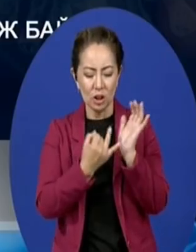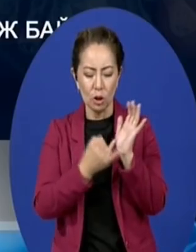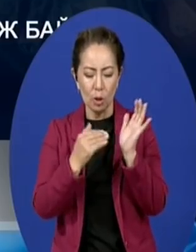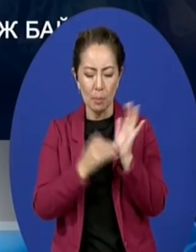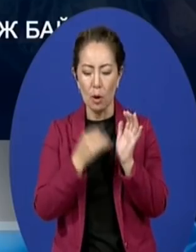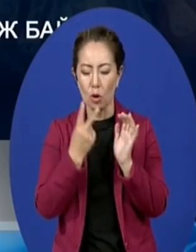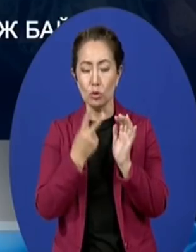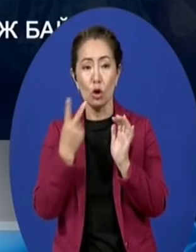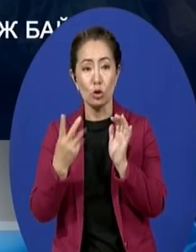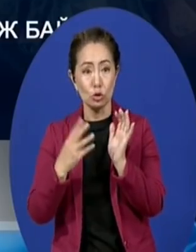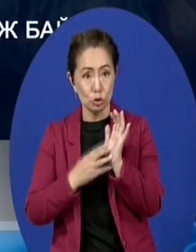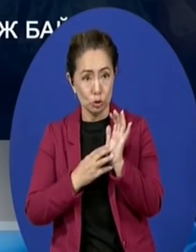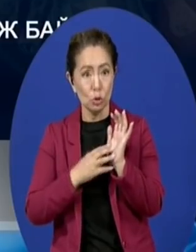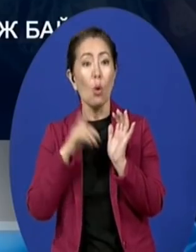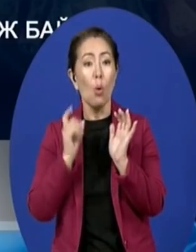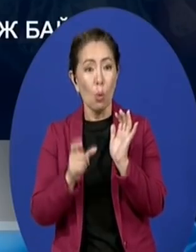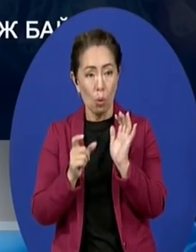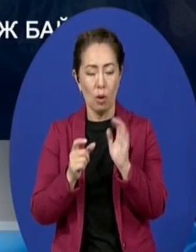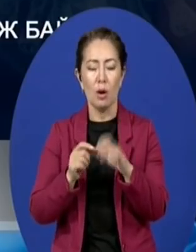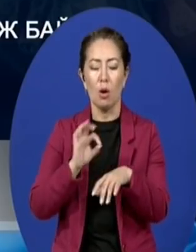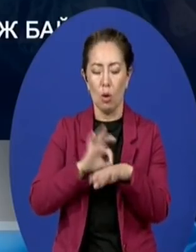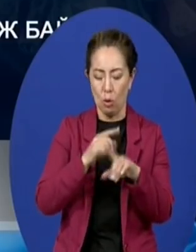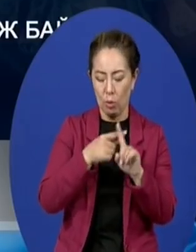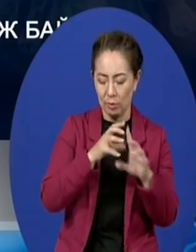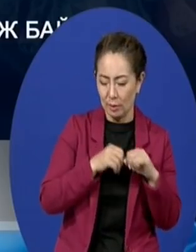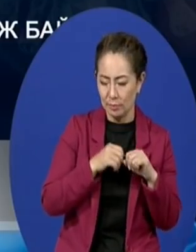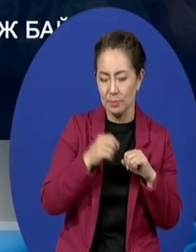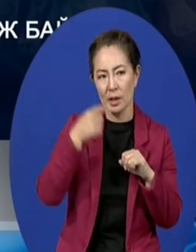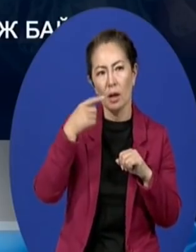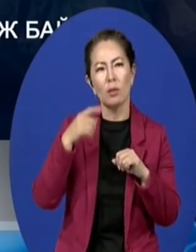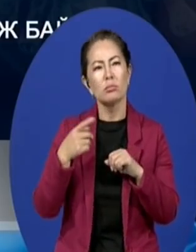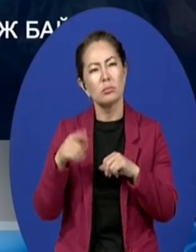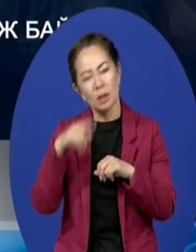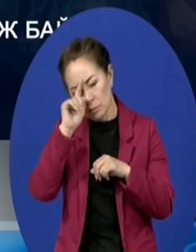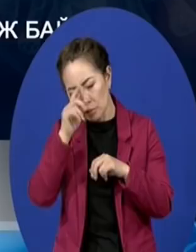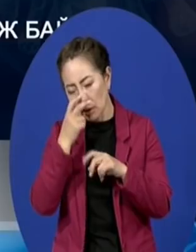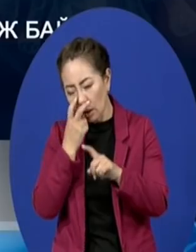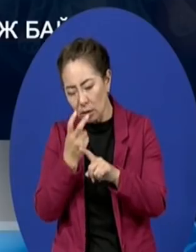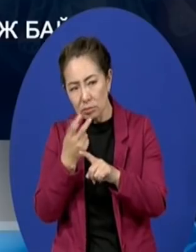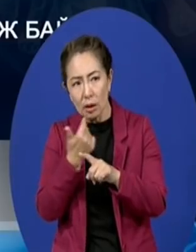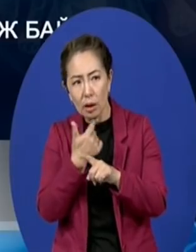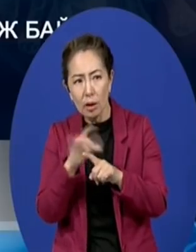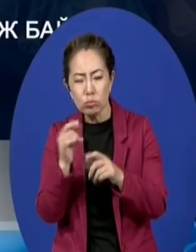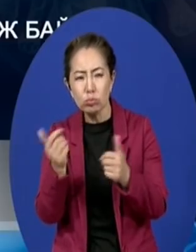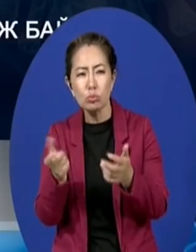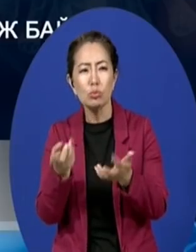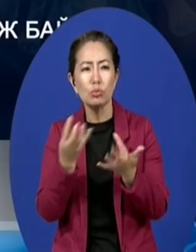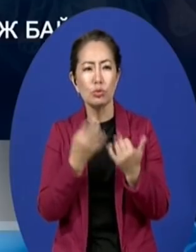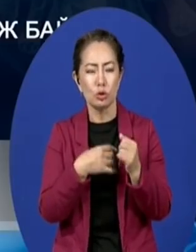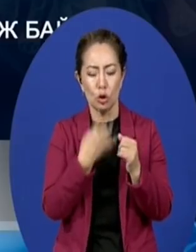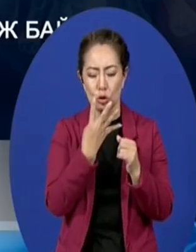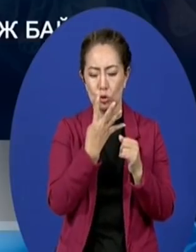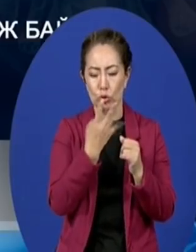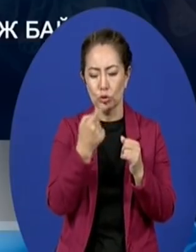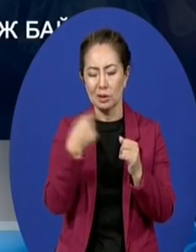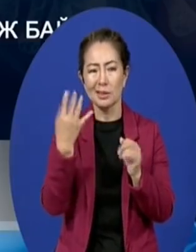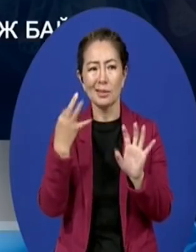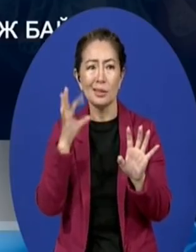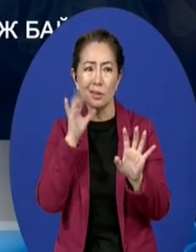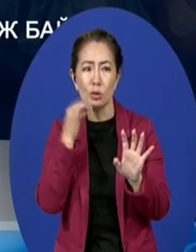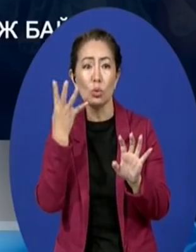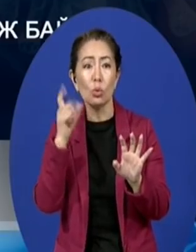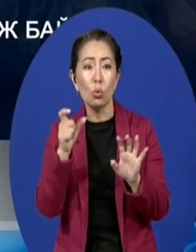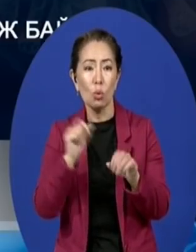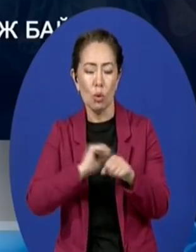167229 болсон байна. Хоногт 2280 хүн эдгэрч эмнэлгийн болон гэрийн ажиглалтаас гарсан бол 41-с 80 насны 4 хүн